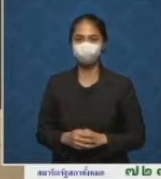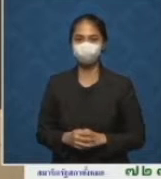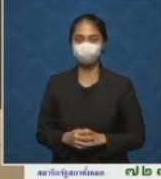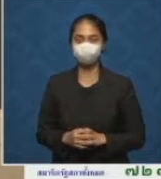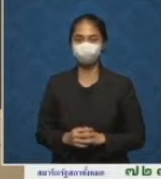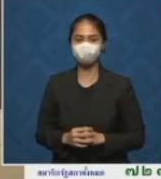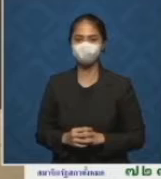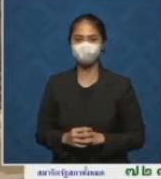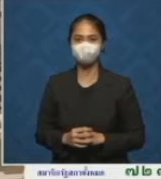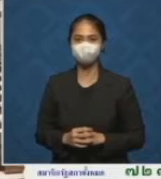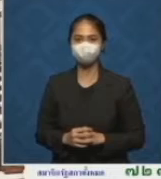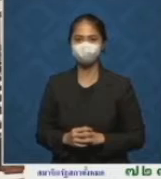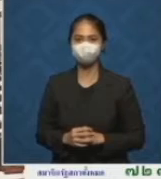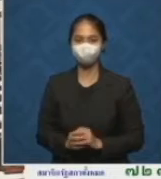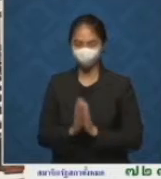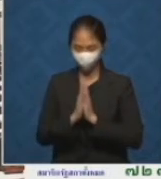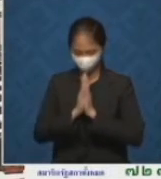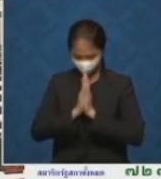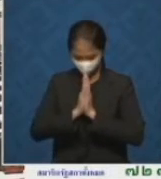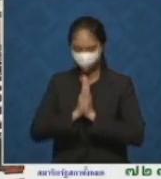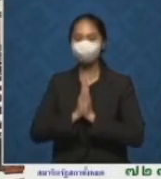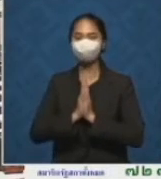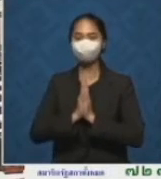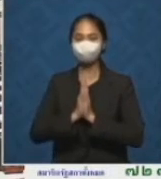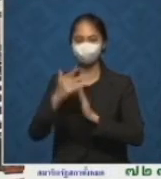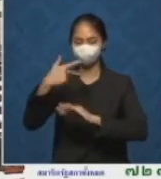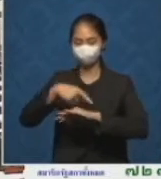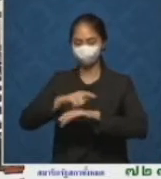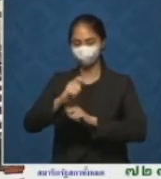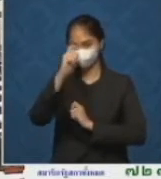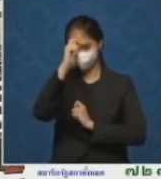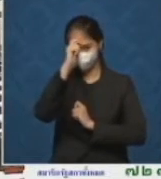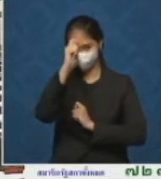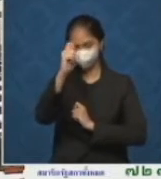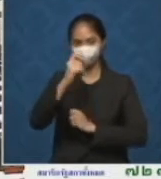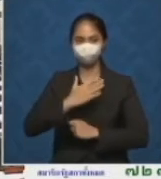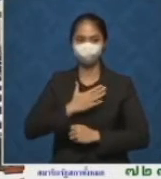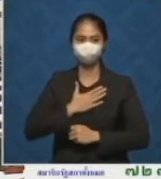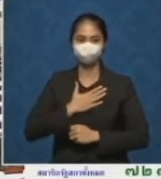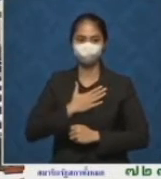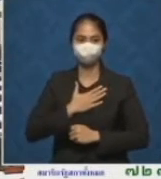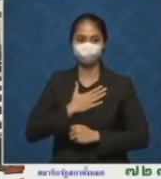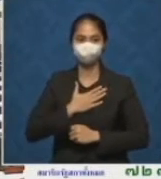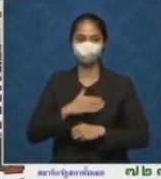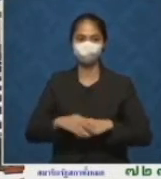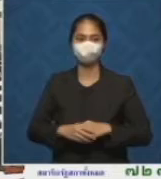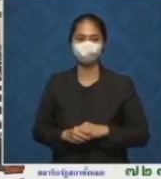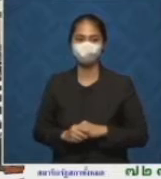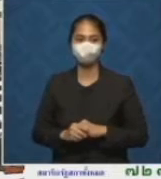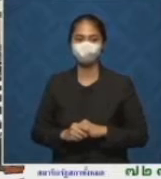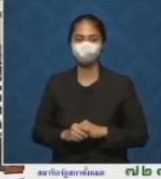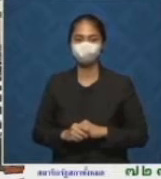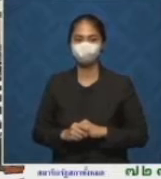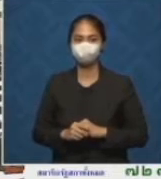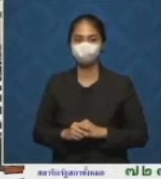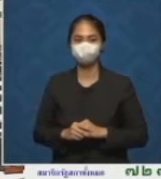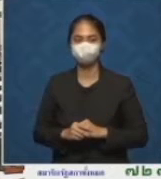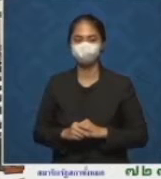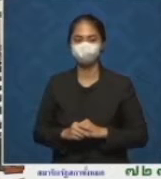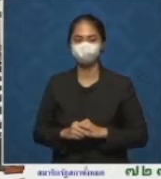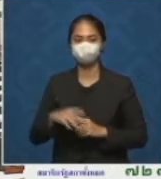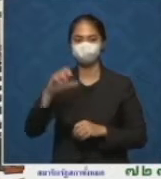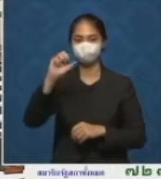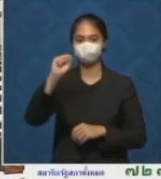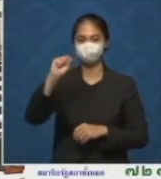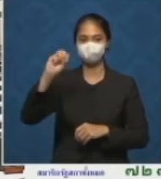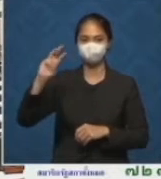กราบเรียนท่านประธานรัฐสภาที่เคารพกับผมนายวันชัยศรศิริสมาชิก